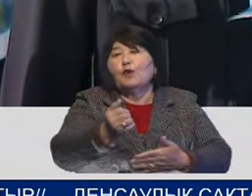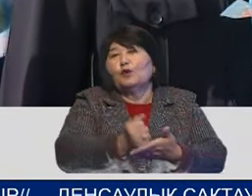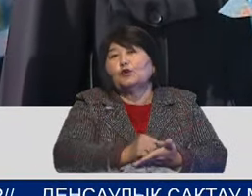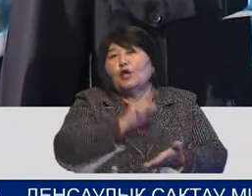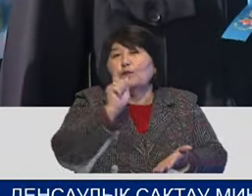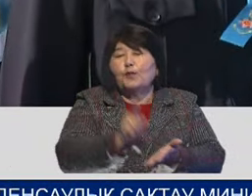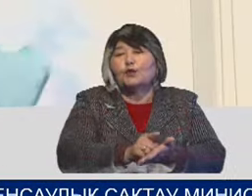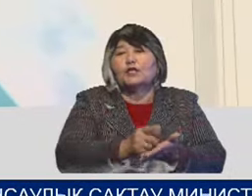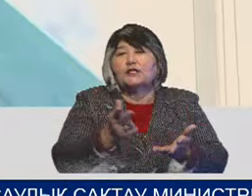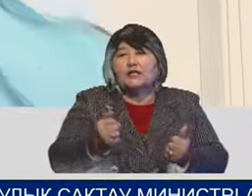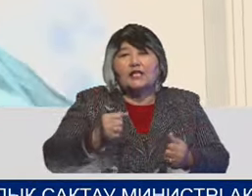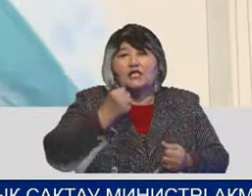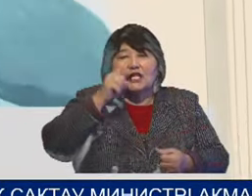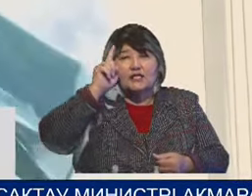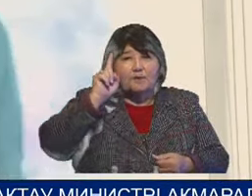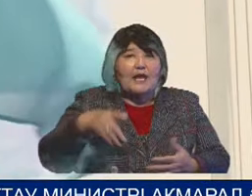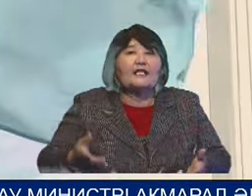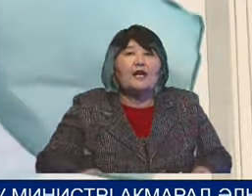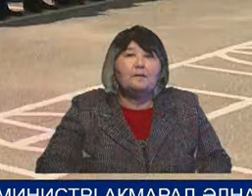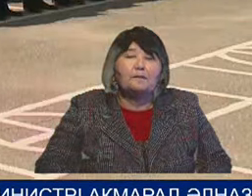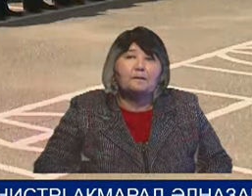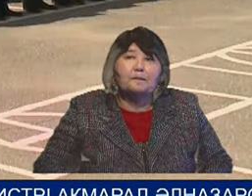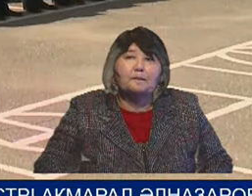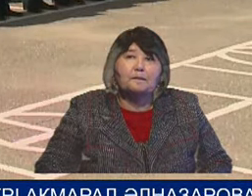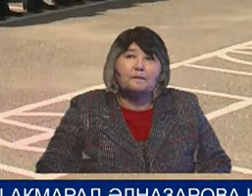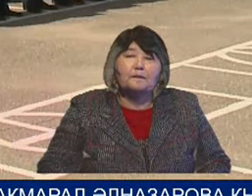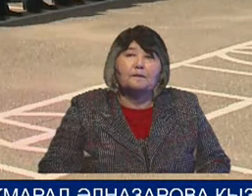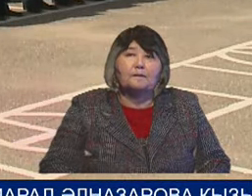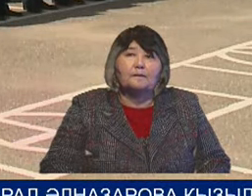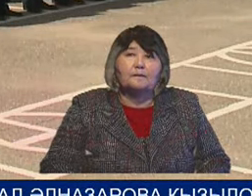бұлжымас қағида екенін жақсы біледі. Асқар Тәжиев, Ғалымжан Қожақов, Еркеұлан Шаукенбаев, Қызылорда телеарнасы.